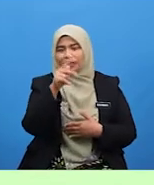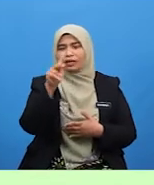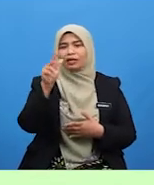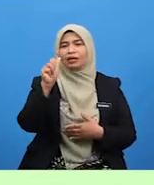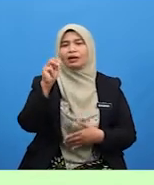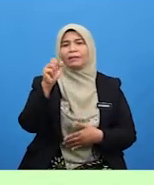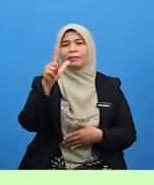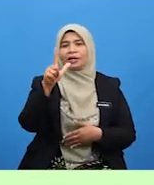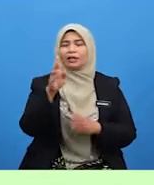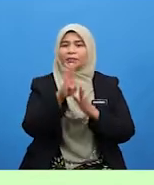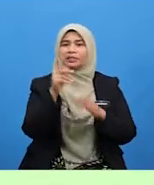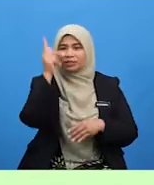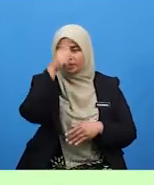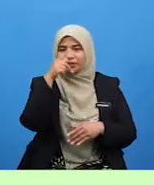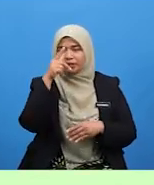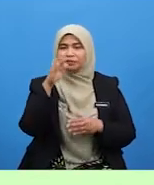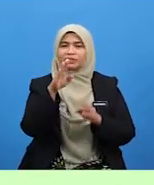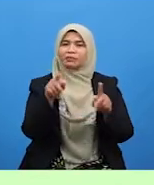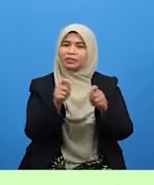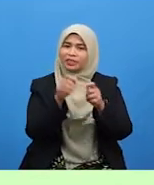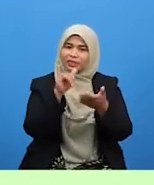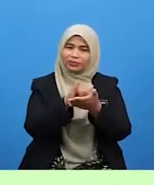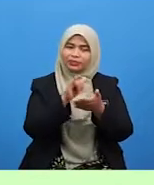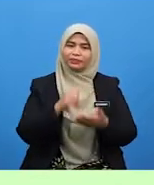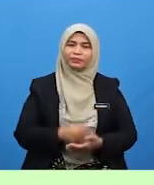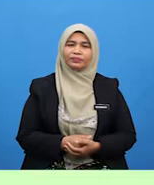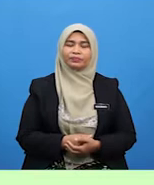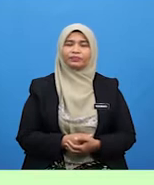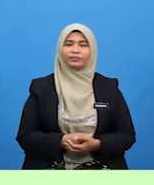Mengapakah Kamal bersikap demikian?